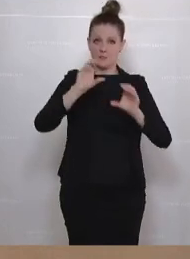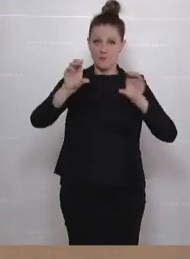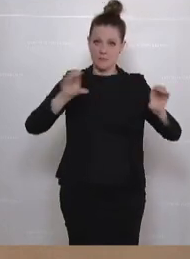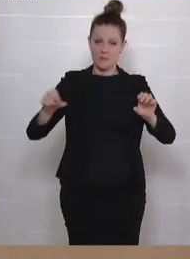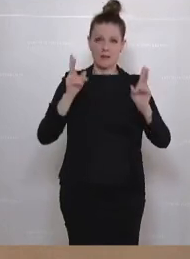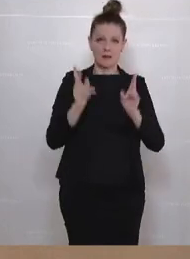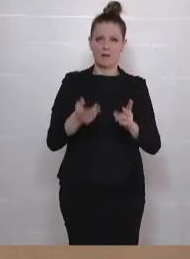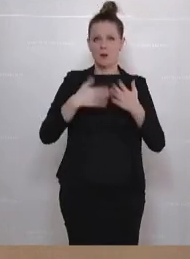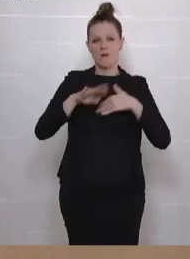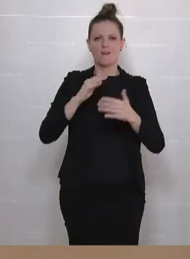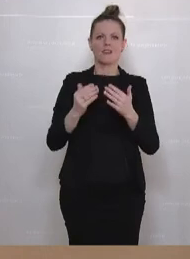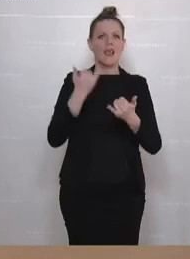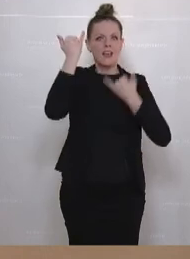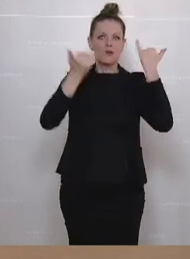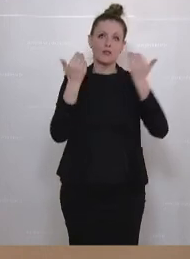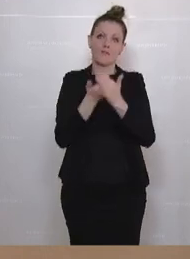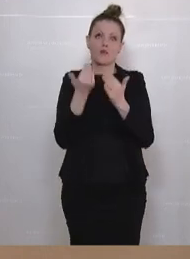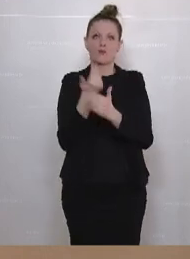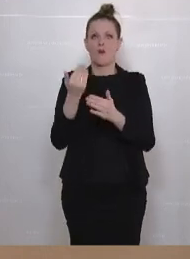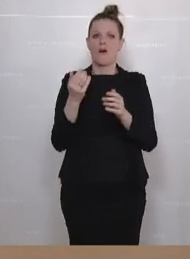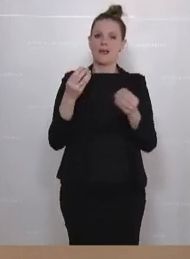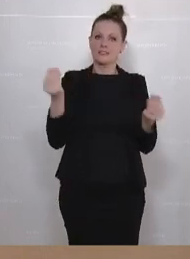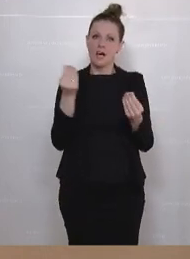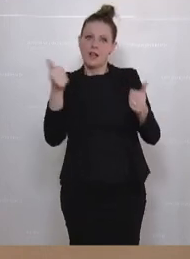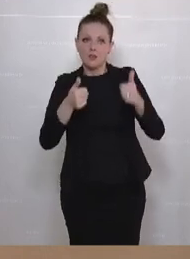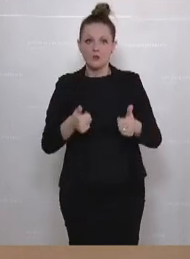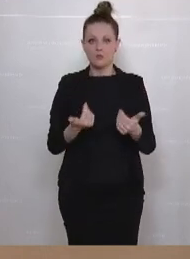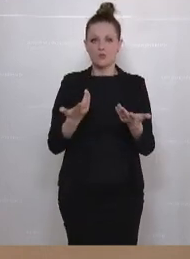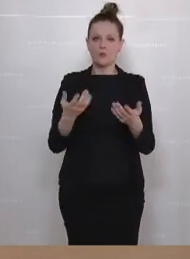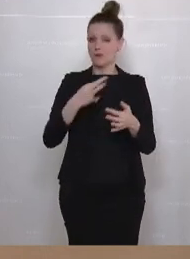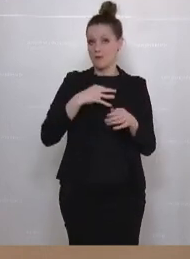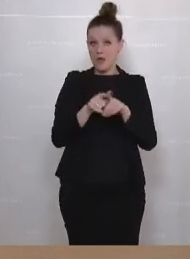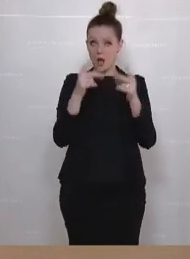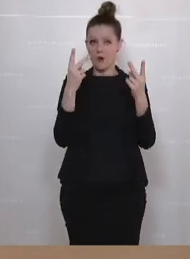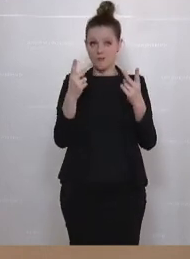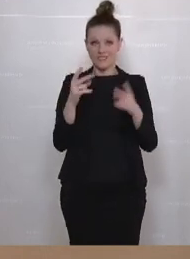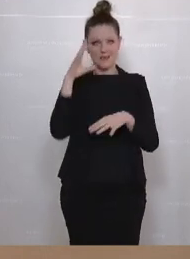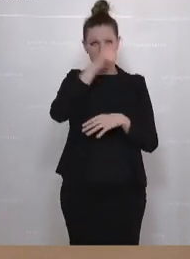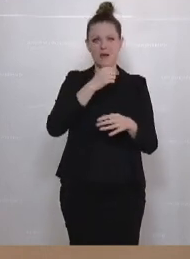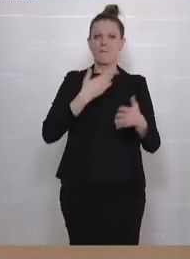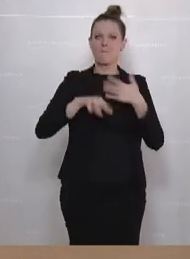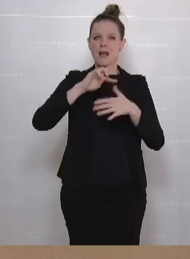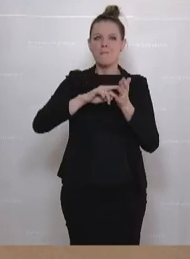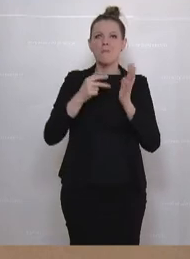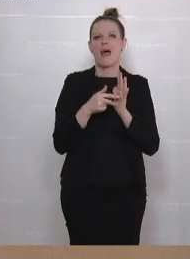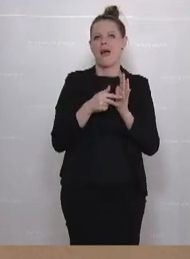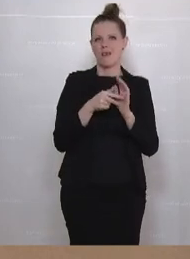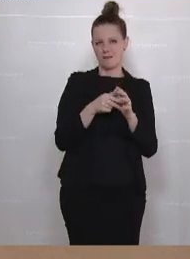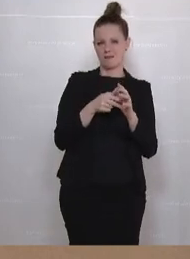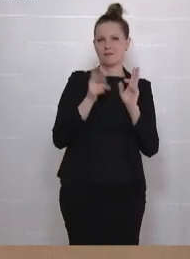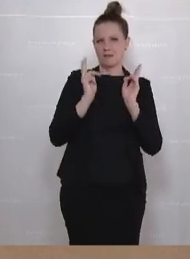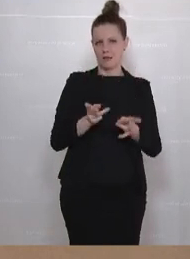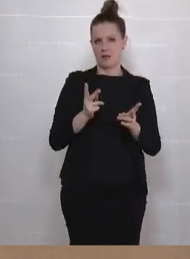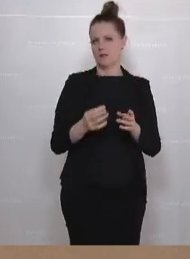auch um innovative Elemente hineinzubringen und mehr, was mir wichtig ist, ist der Begriff mehr Planbarkeit. Und das war ja